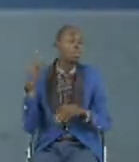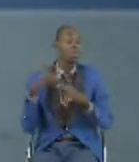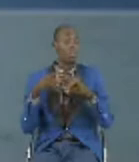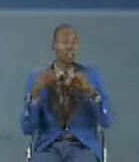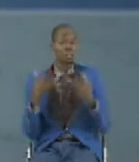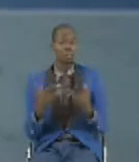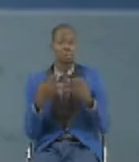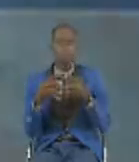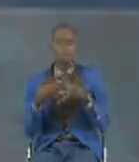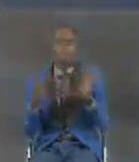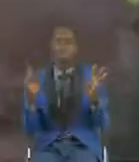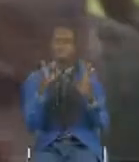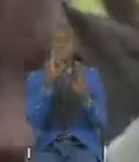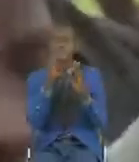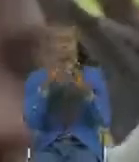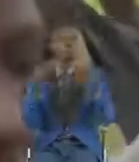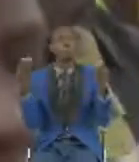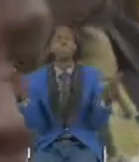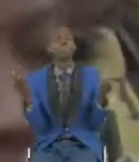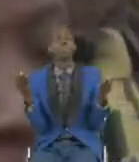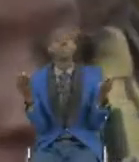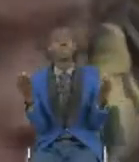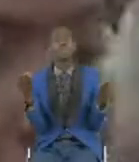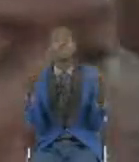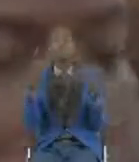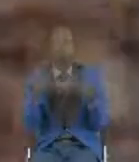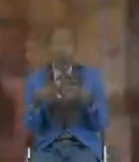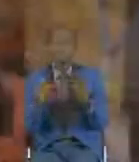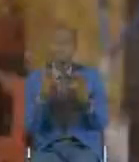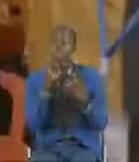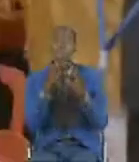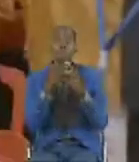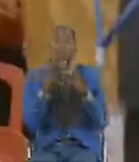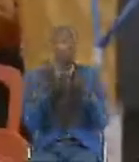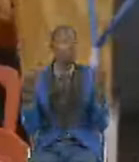la porte est ouverte. Le chemin est tracé.